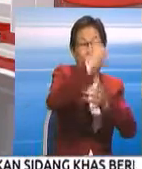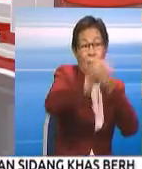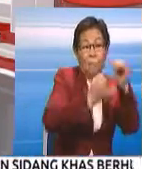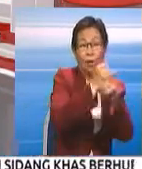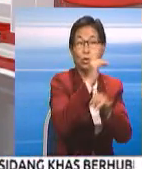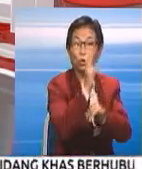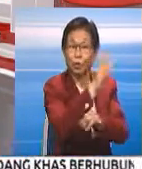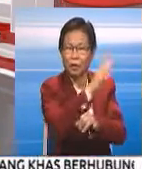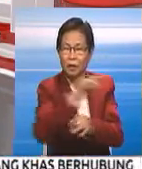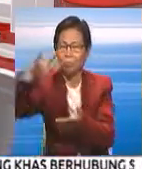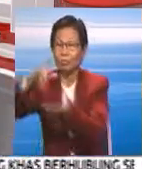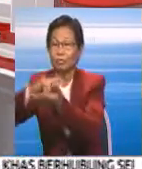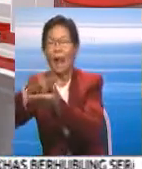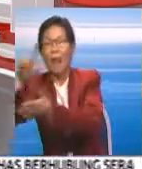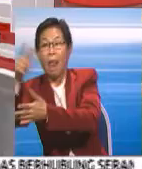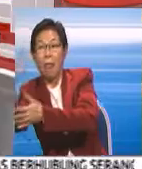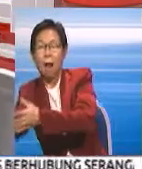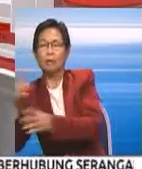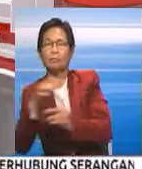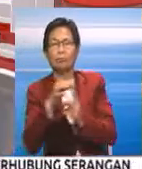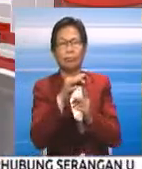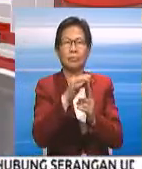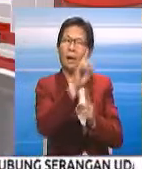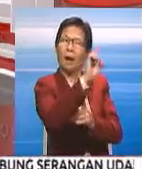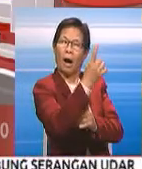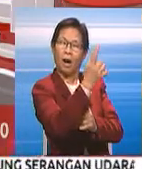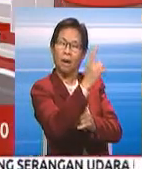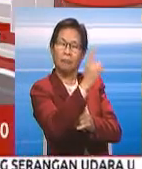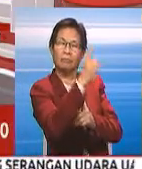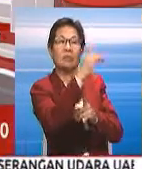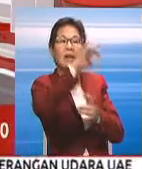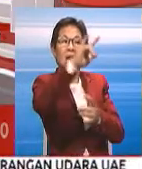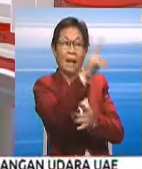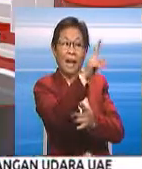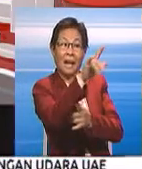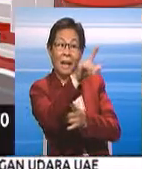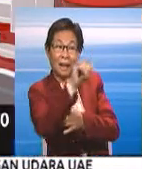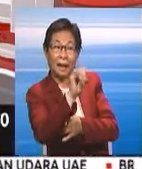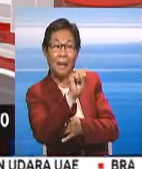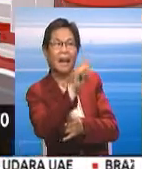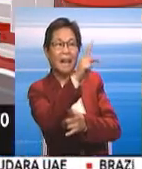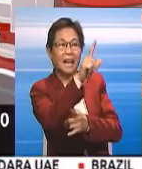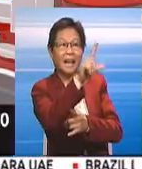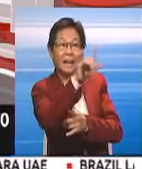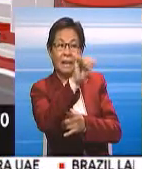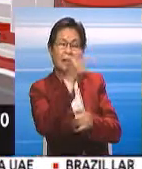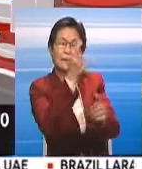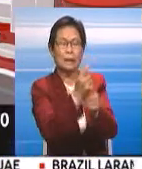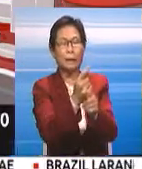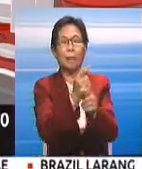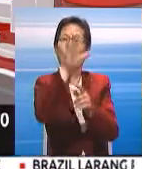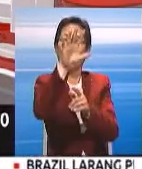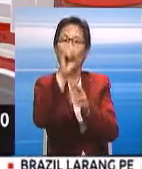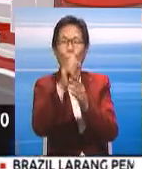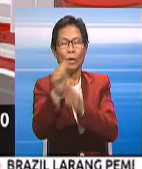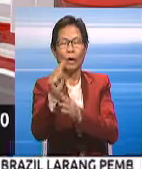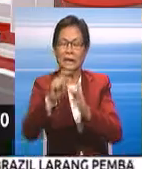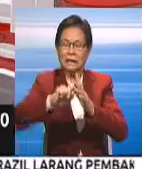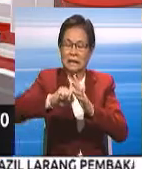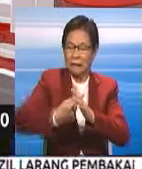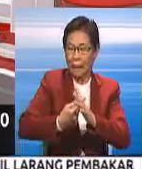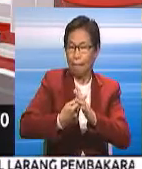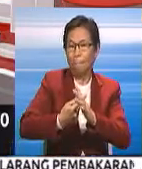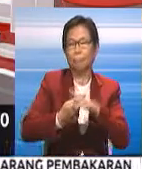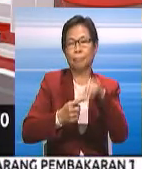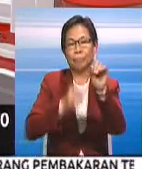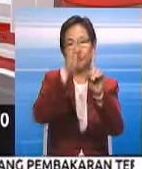2 dan lapangan terbang lain kecuali lapangan terbang antarabangsa Kuala Lumpur KLIA ditetapkan RM50 berkuat kuasa